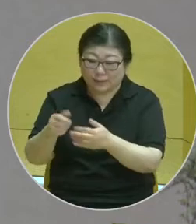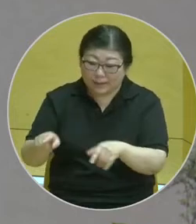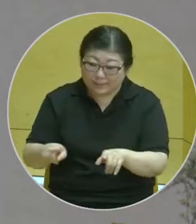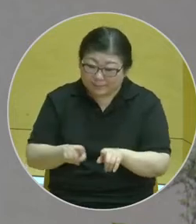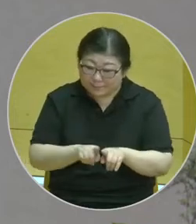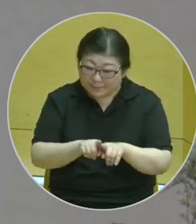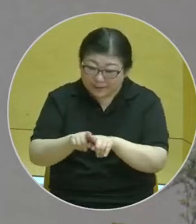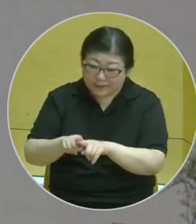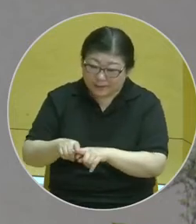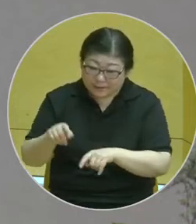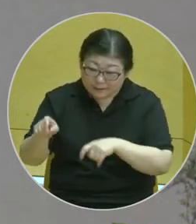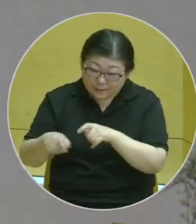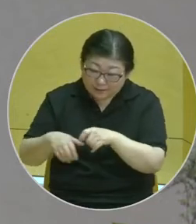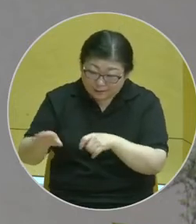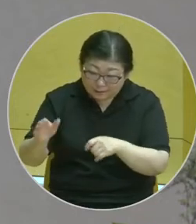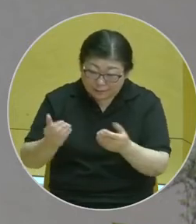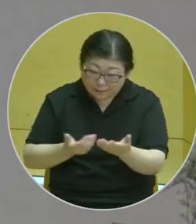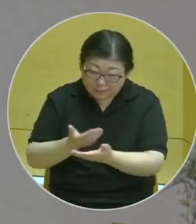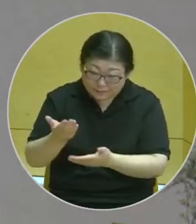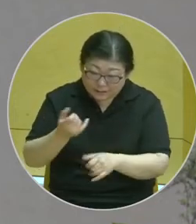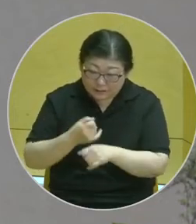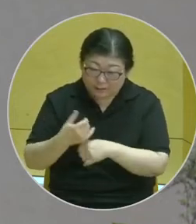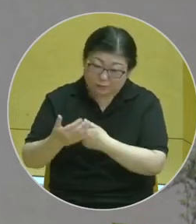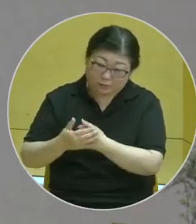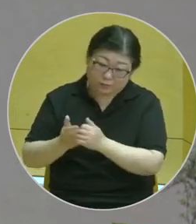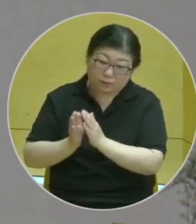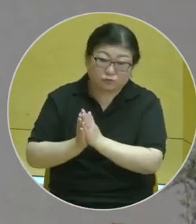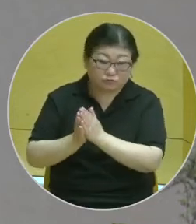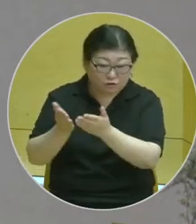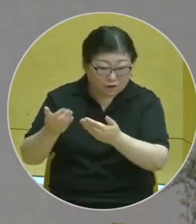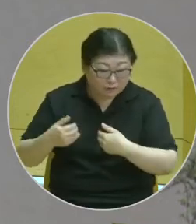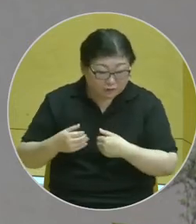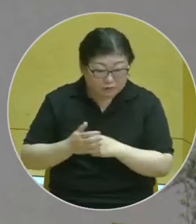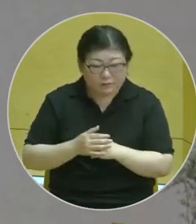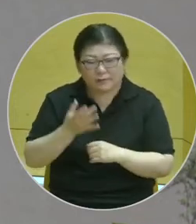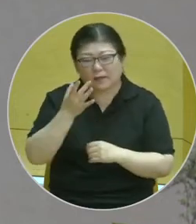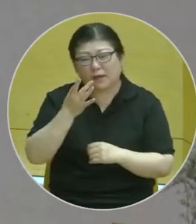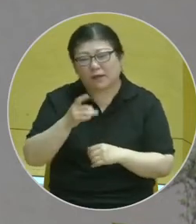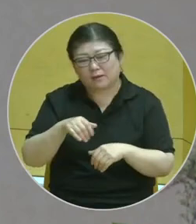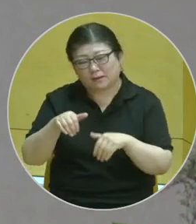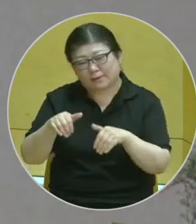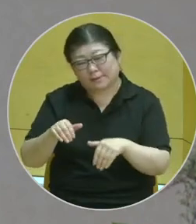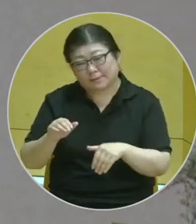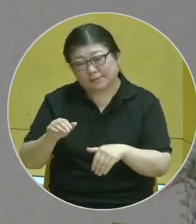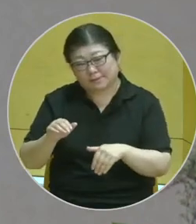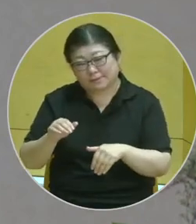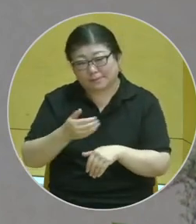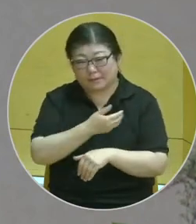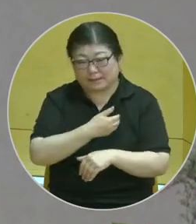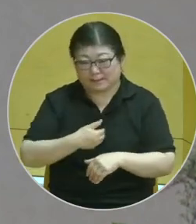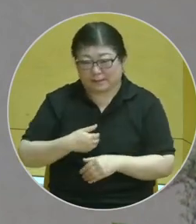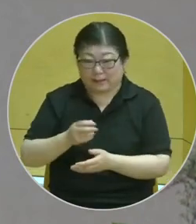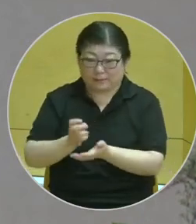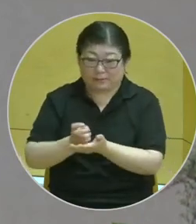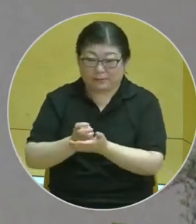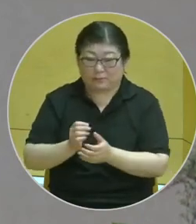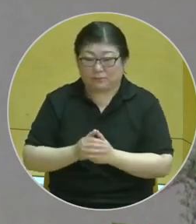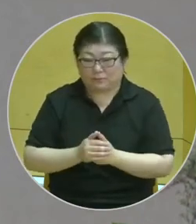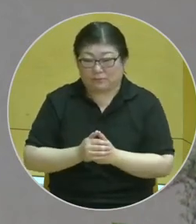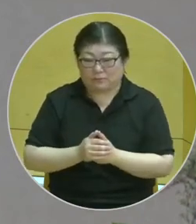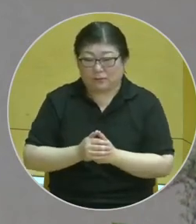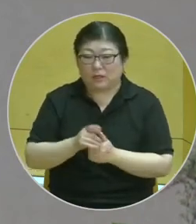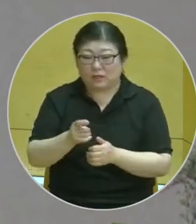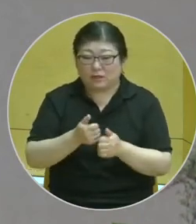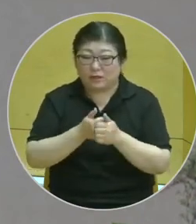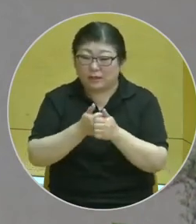교제하고 주님의 도우심을 구하는 이것은 우리가 따라야 될 당연한 돌입니다 제자의 도리 그 도리를